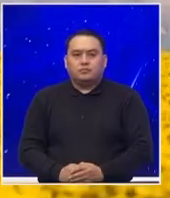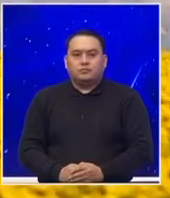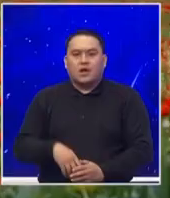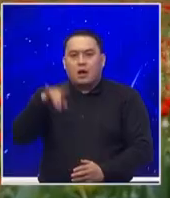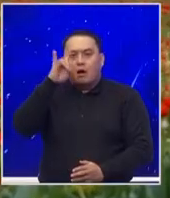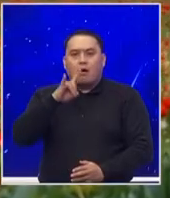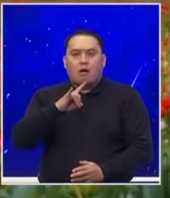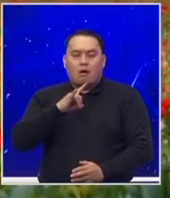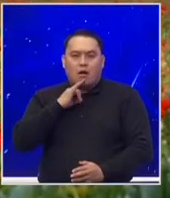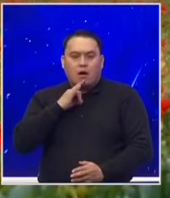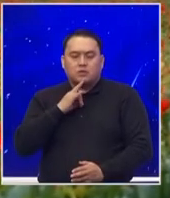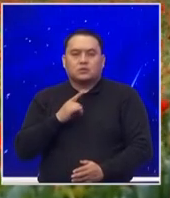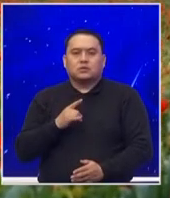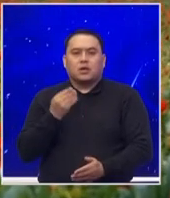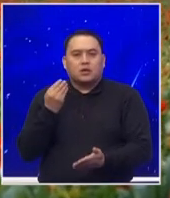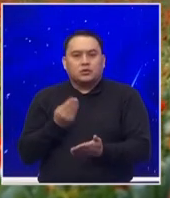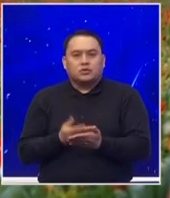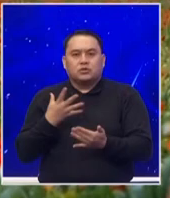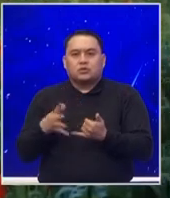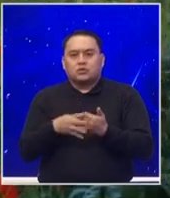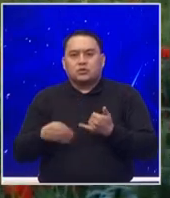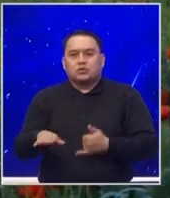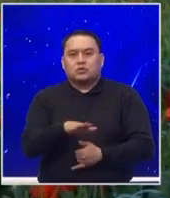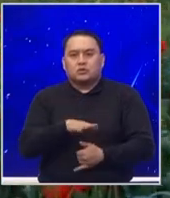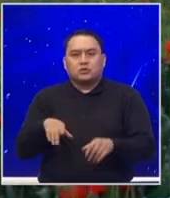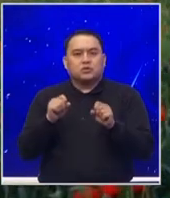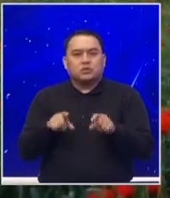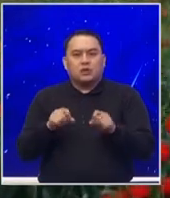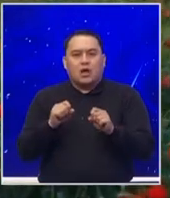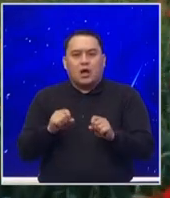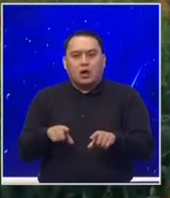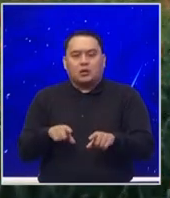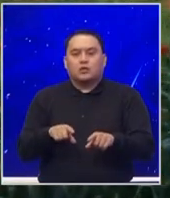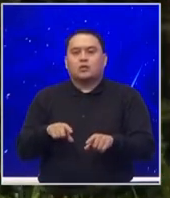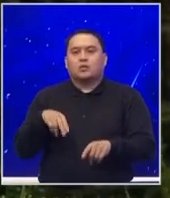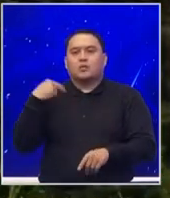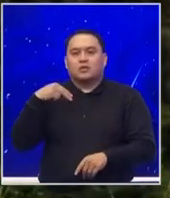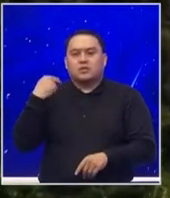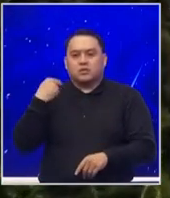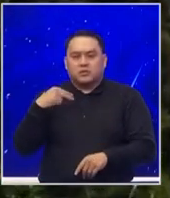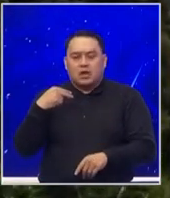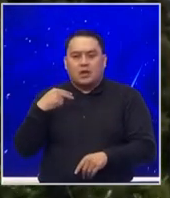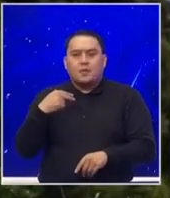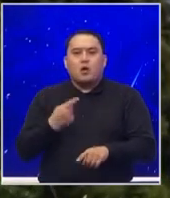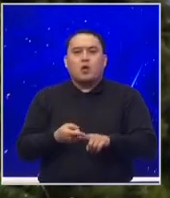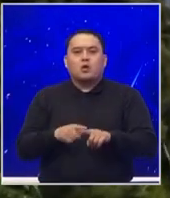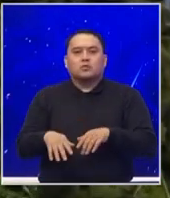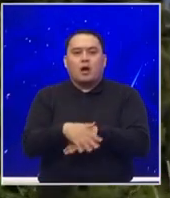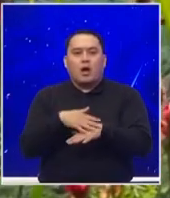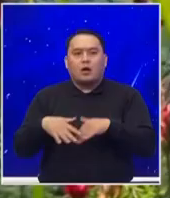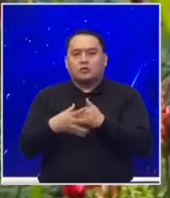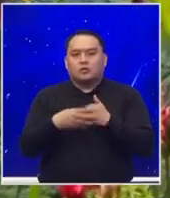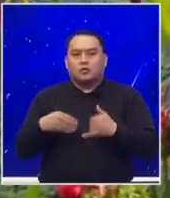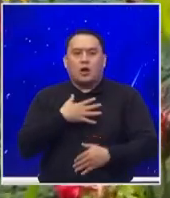Қазақ үшін тоқымдай жердің өзі қымбат, бір уыс топырақтың өзі алтын. Қасым Жомарт Тоқаевтың сөзі. Президент халықты жер